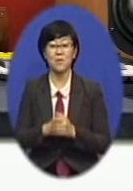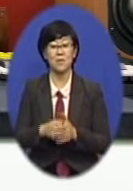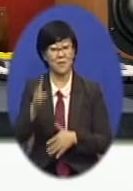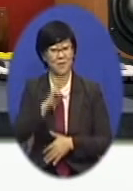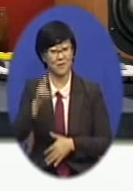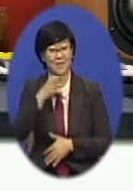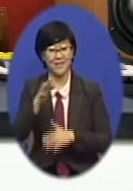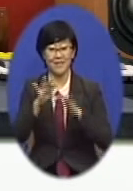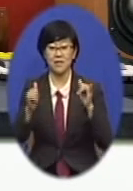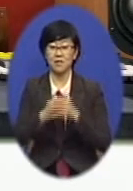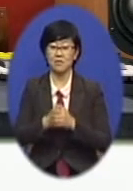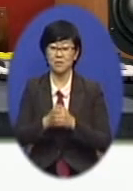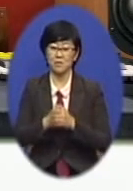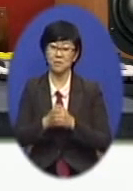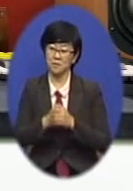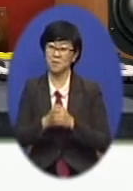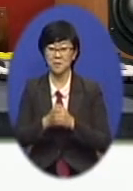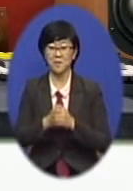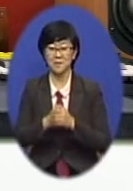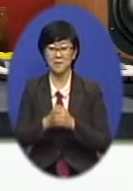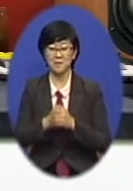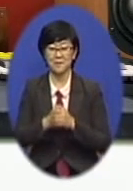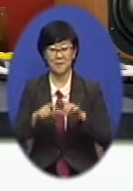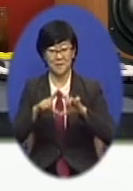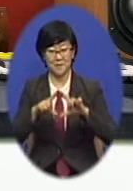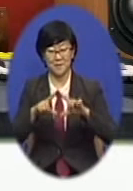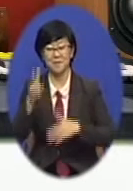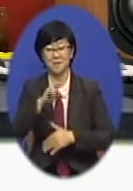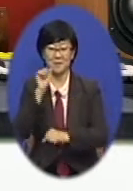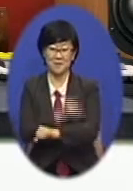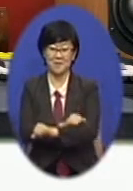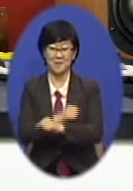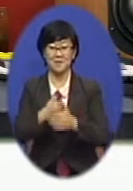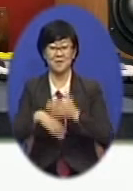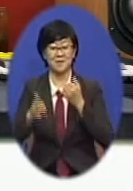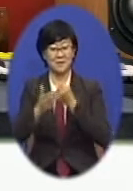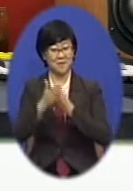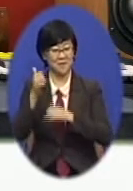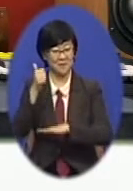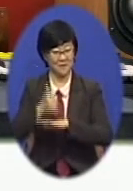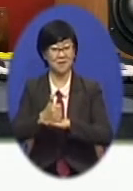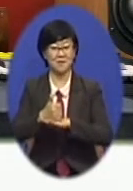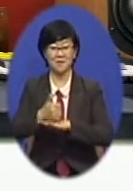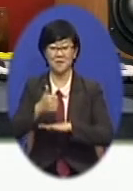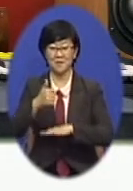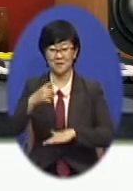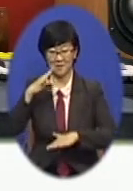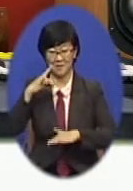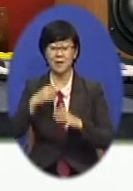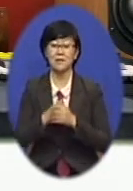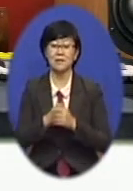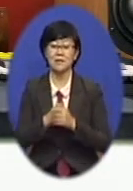물방아 도는 내력이 참 뭐 보통 솜씨가 아닌데 어떻게 결과가 될지 궁금하네요.